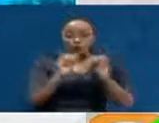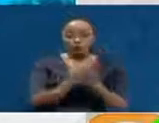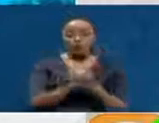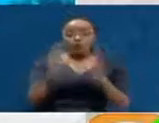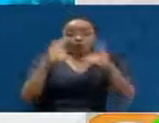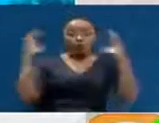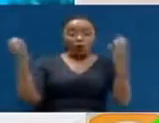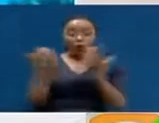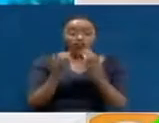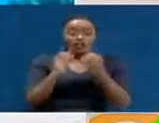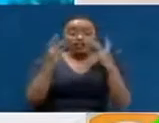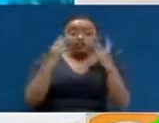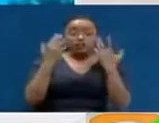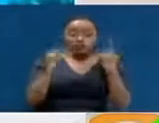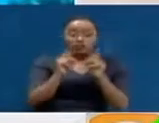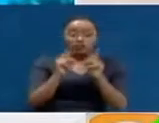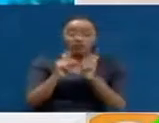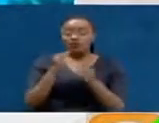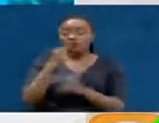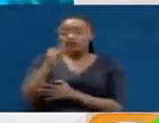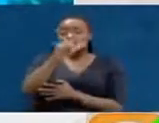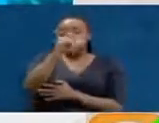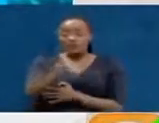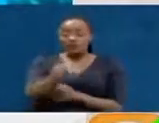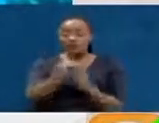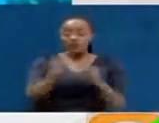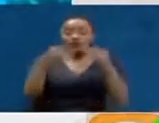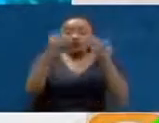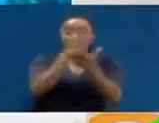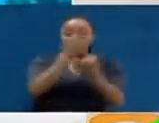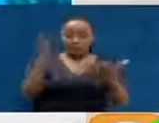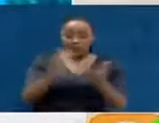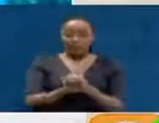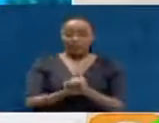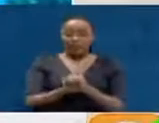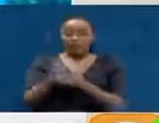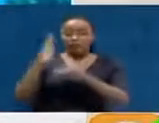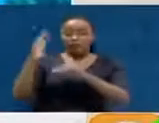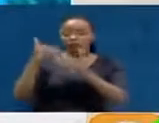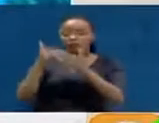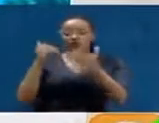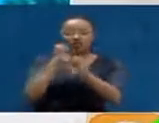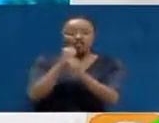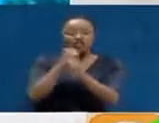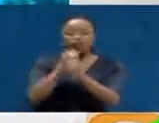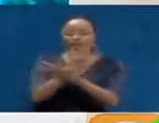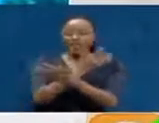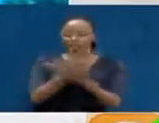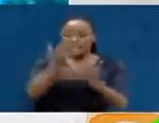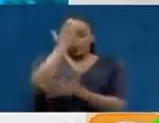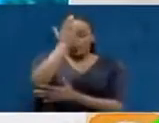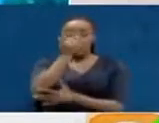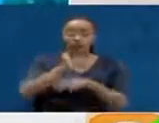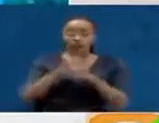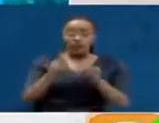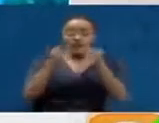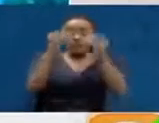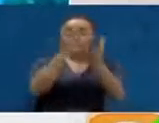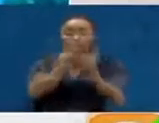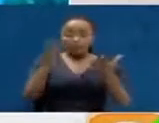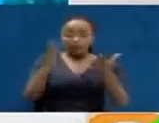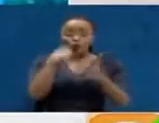katika dunia sasa, kama umekusudia kumpa mtu jambo, mpe mtu kitu kabla hajakufanyia kitu. Kwa sababu ukimpa